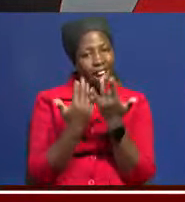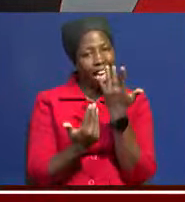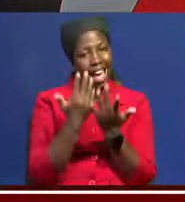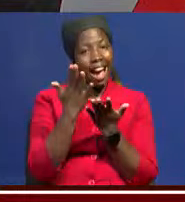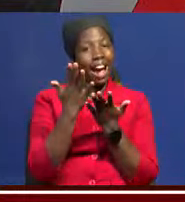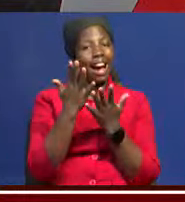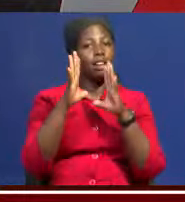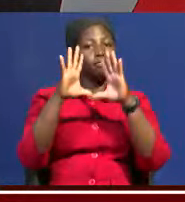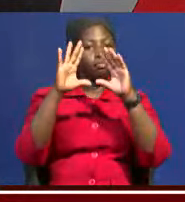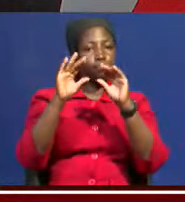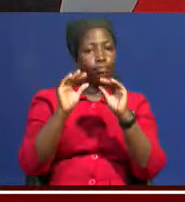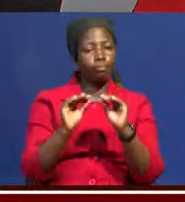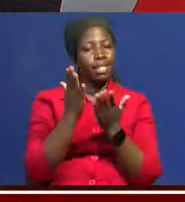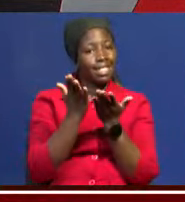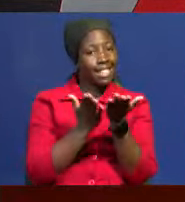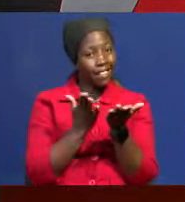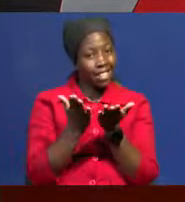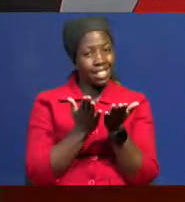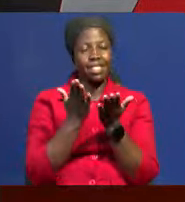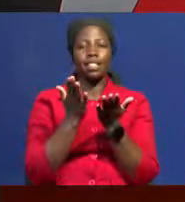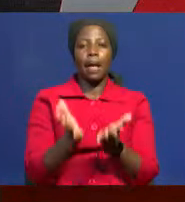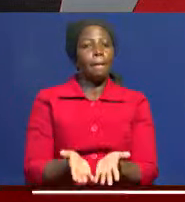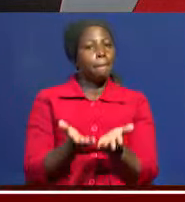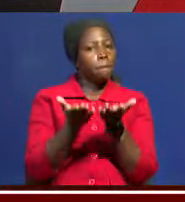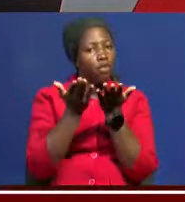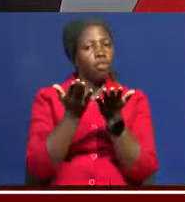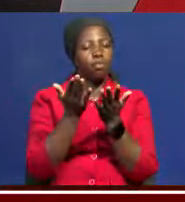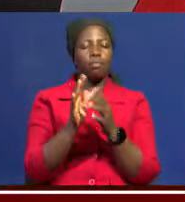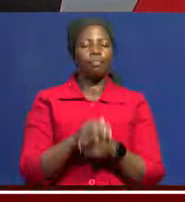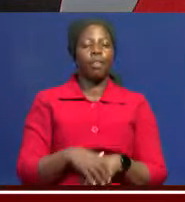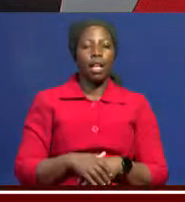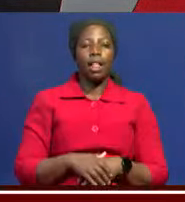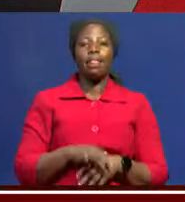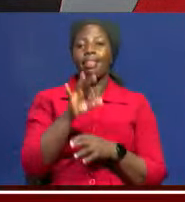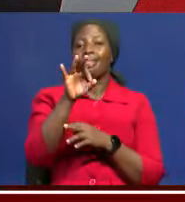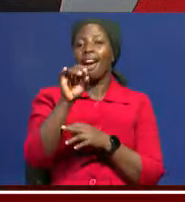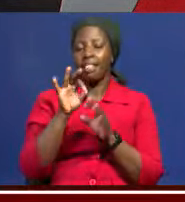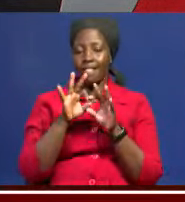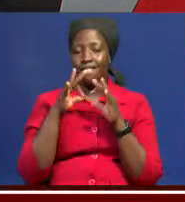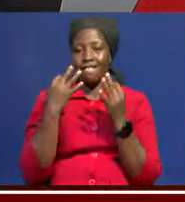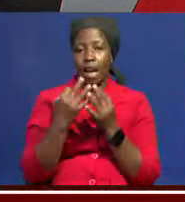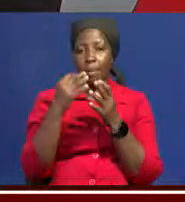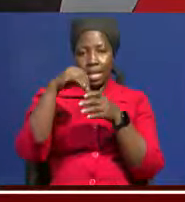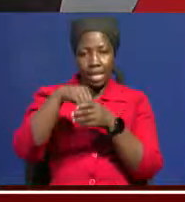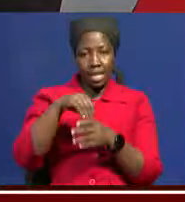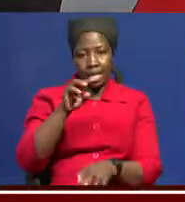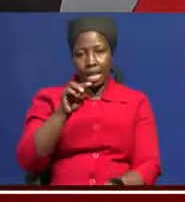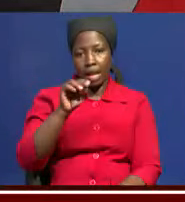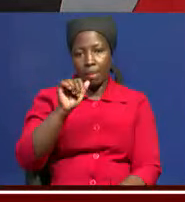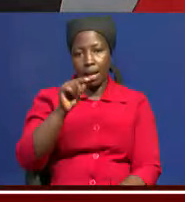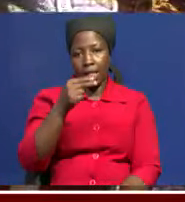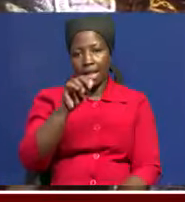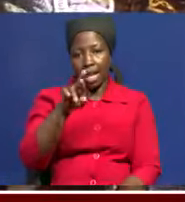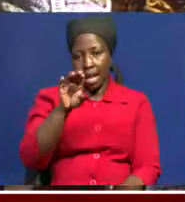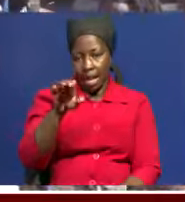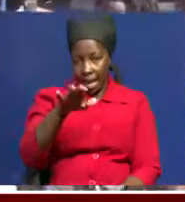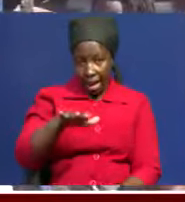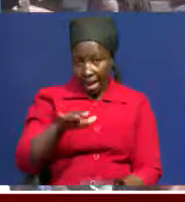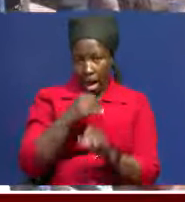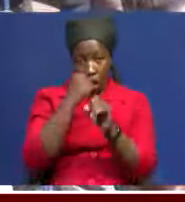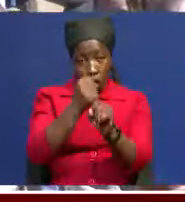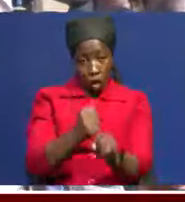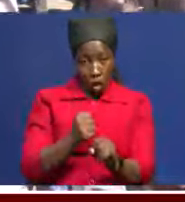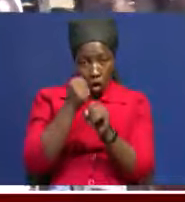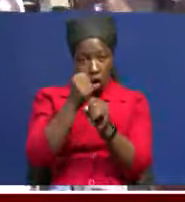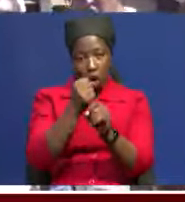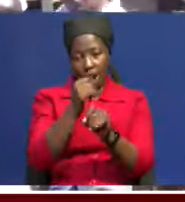hasara wakati wa mikasa ya moto familia katika kijiji cha mhara eneo la ngong zilwa na mk wa moto uli